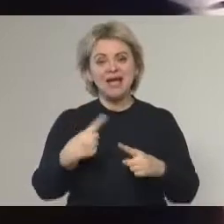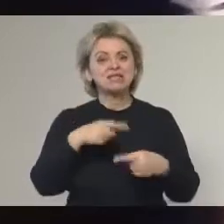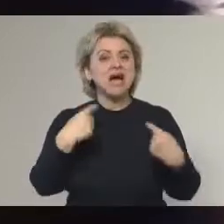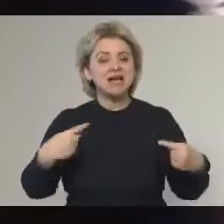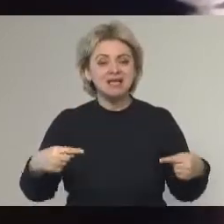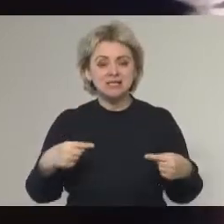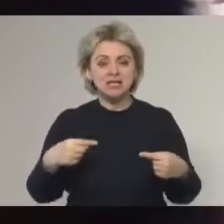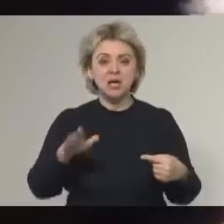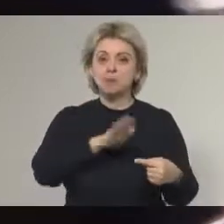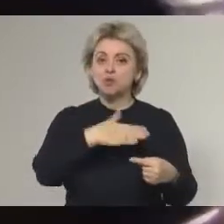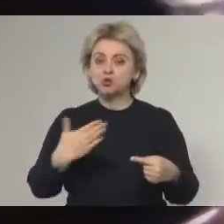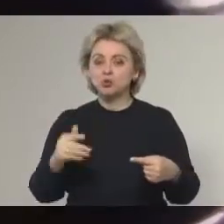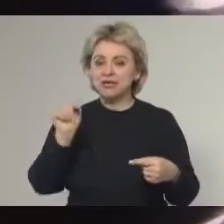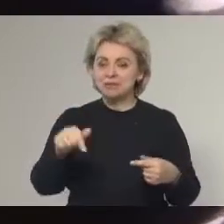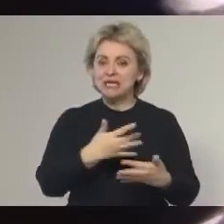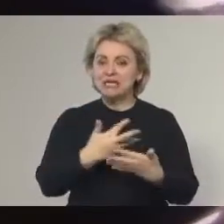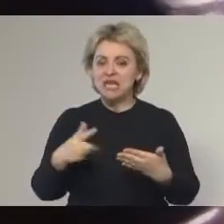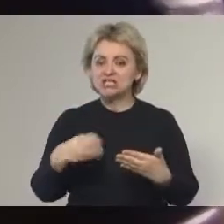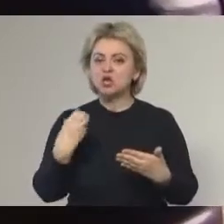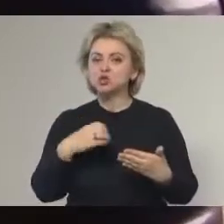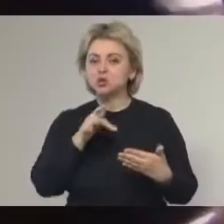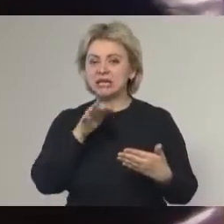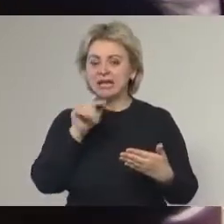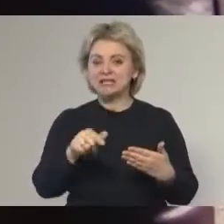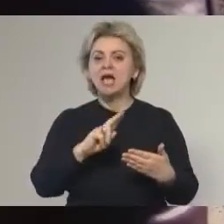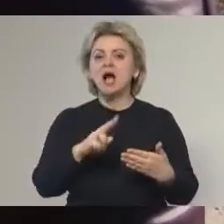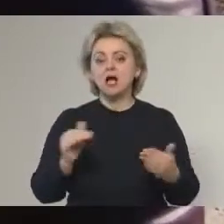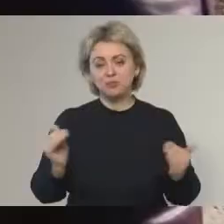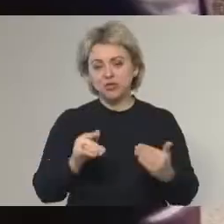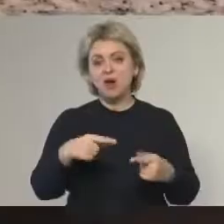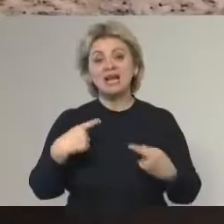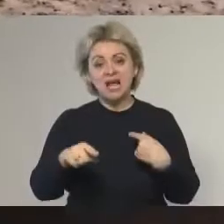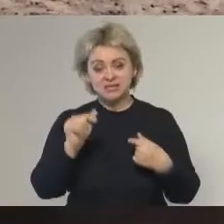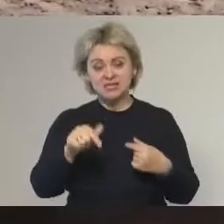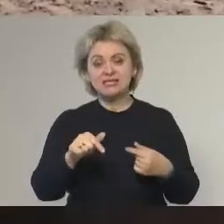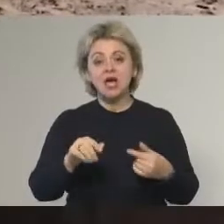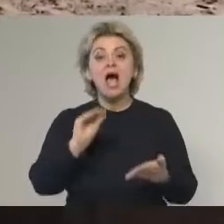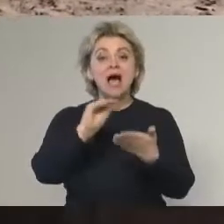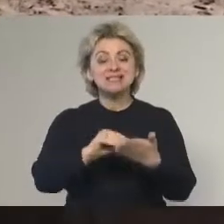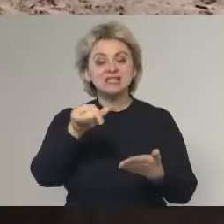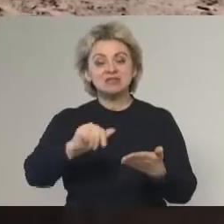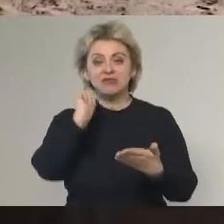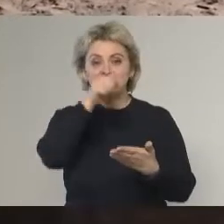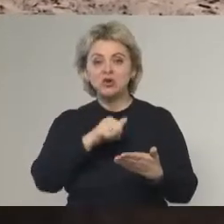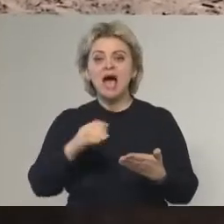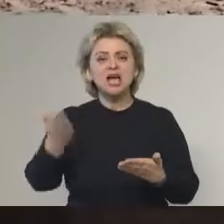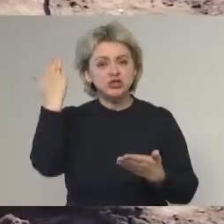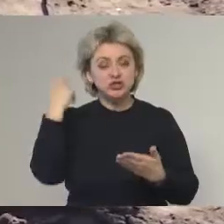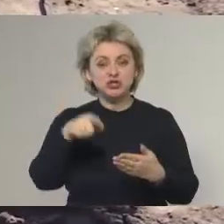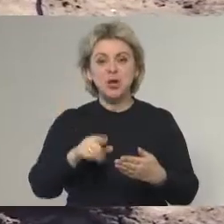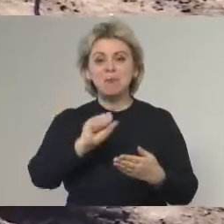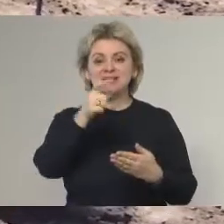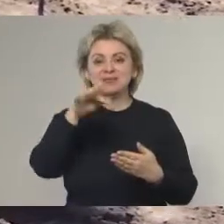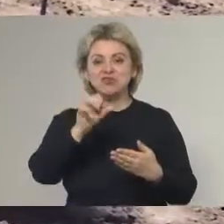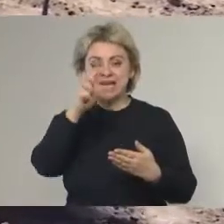разные, между ними там несколько сот лет как минимум разницы. Акцент в этом году на античность,